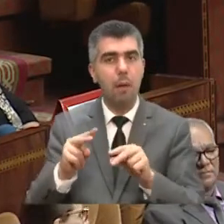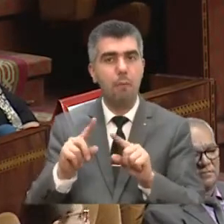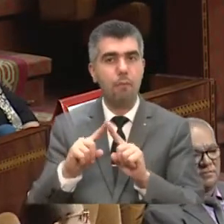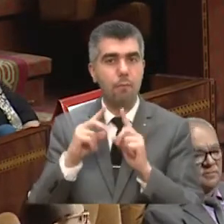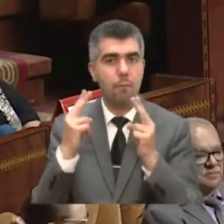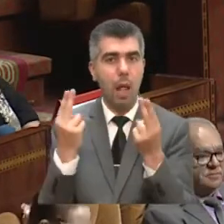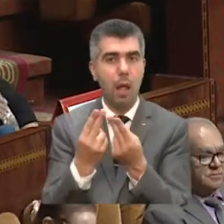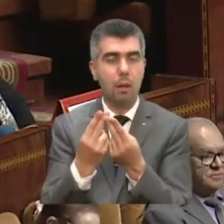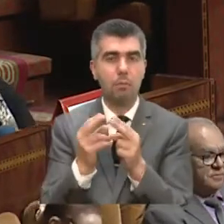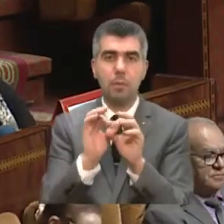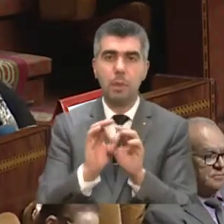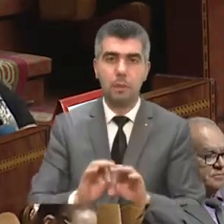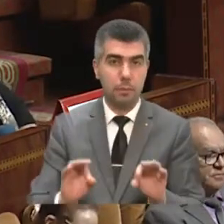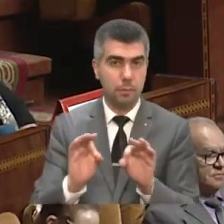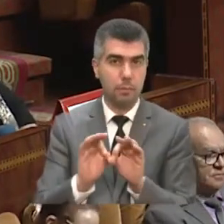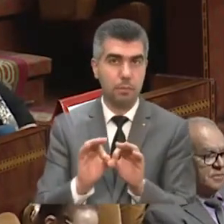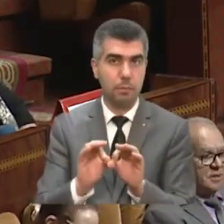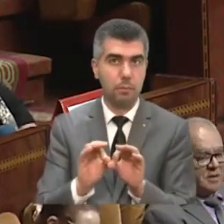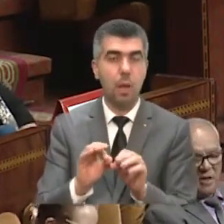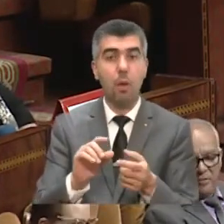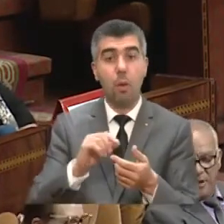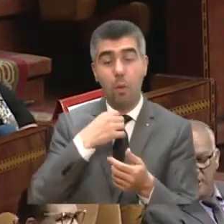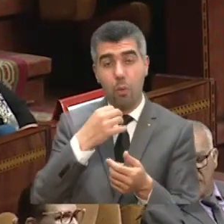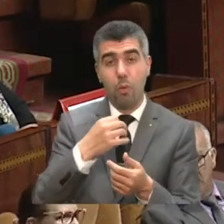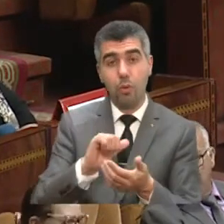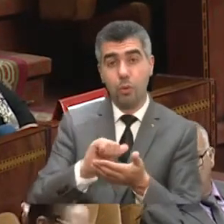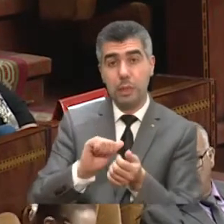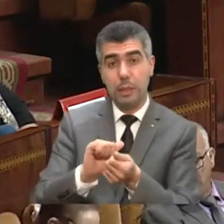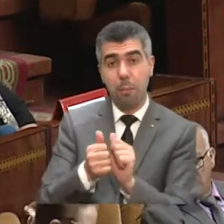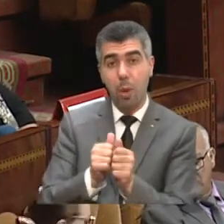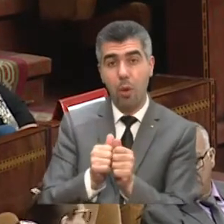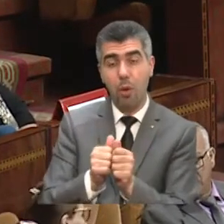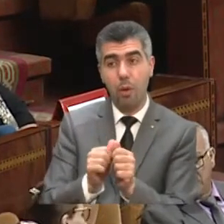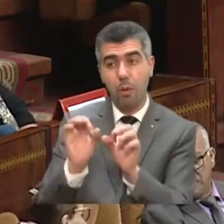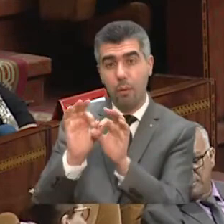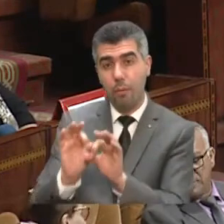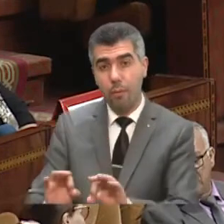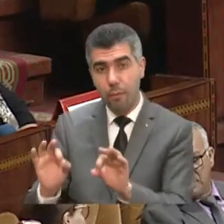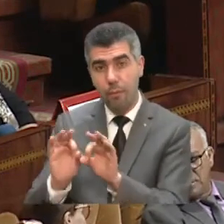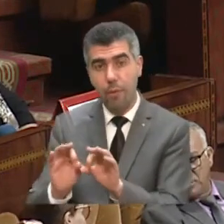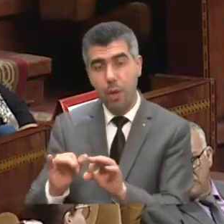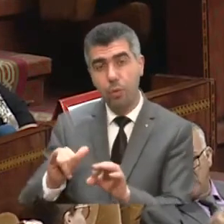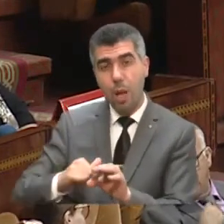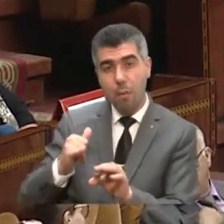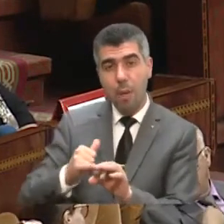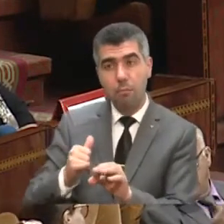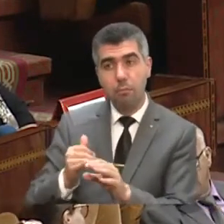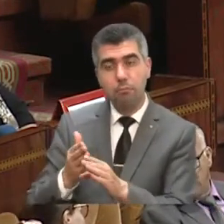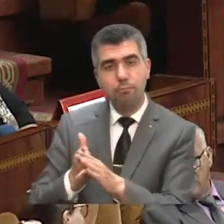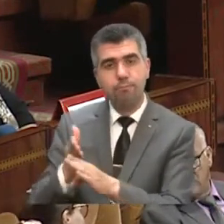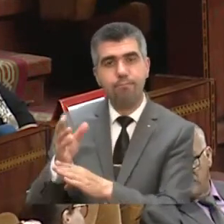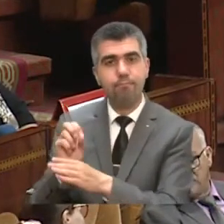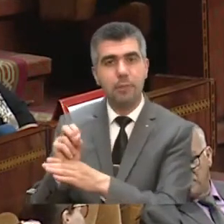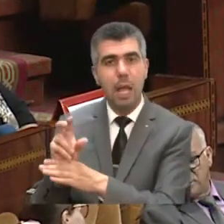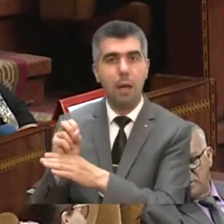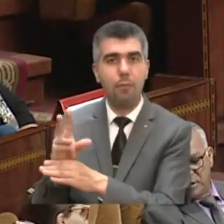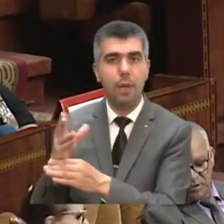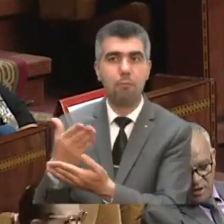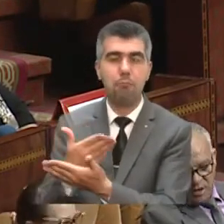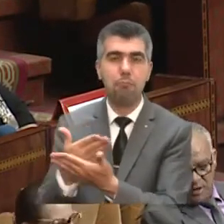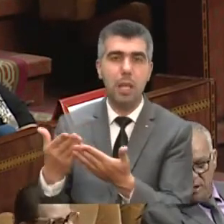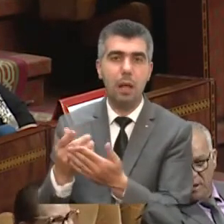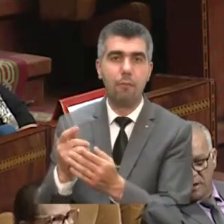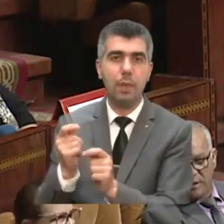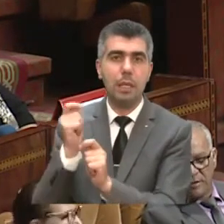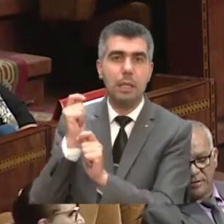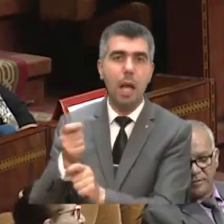الوزير، لقد ساهم الخصاص في المرافق الرياضة في انتشار الاحتقان الاجتماعي والإحباط والهجرة الجماعي في صوف ساكن إقليم توني، بدلا أن تكونوا جزءا